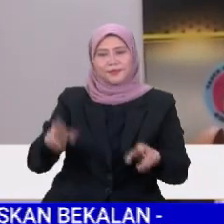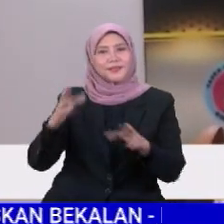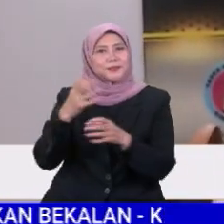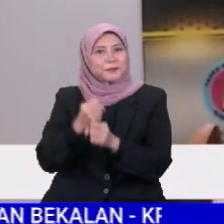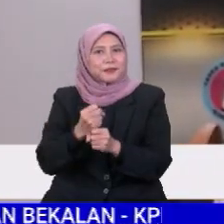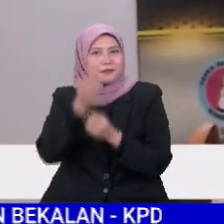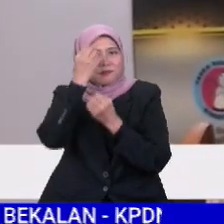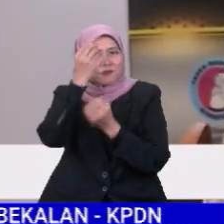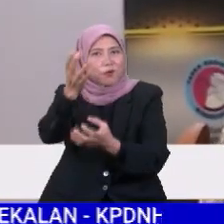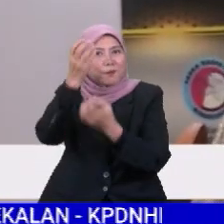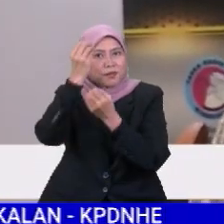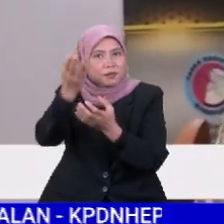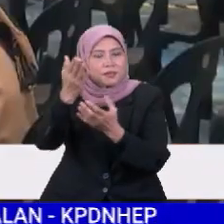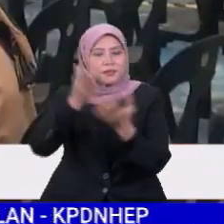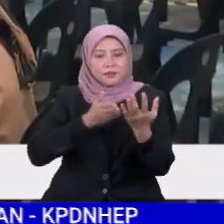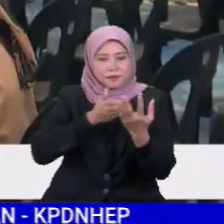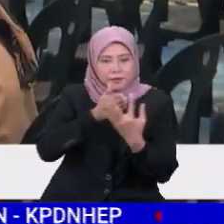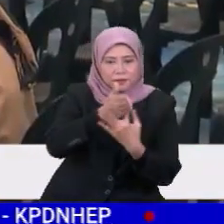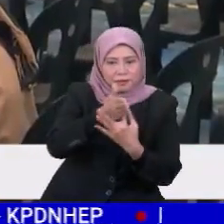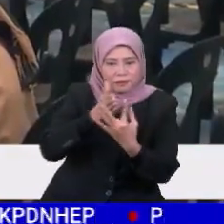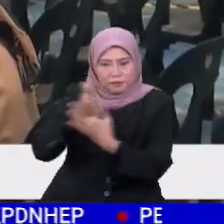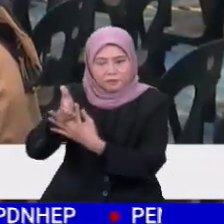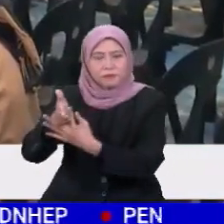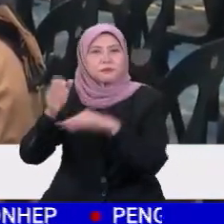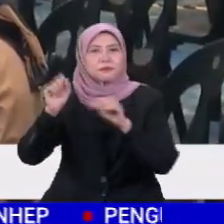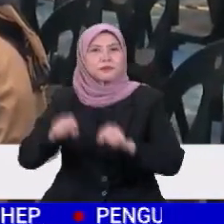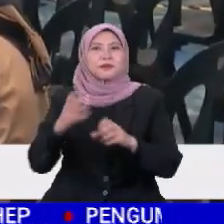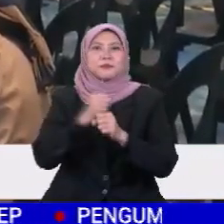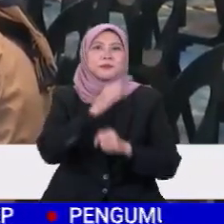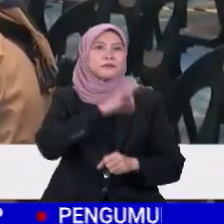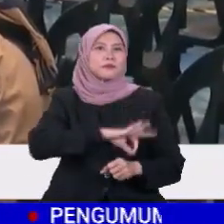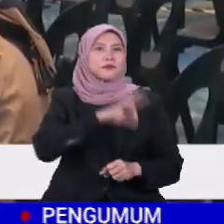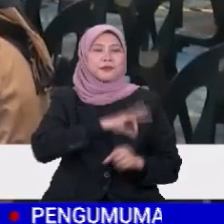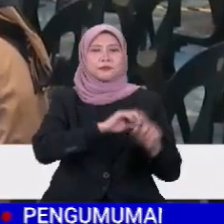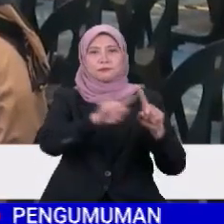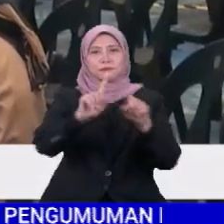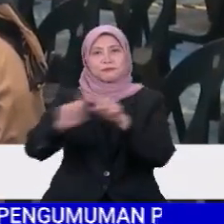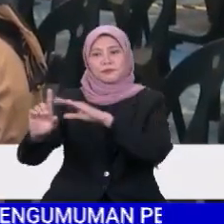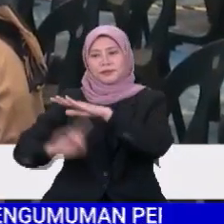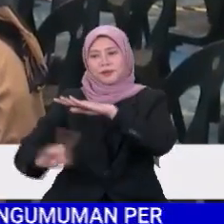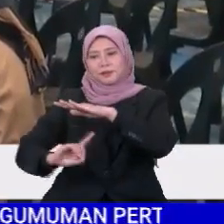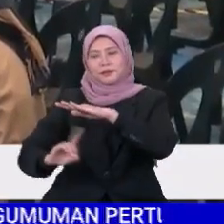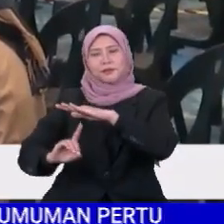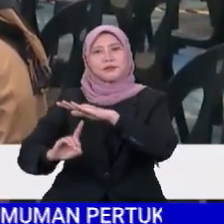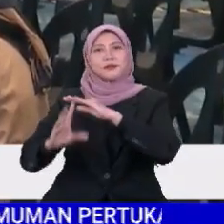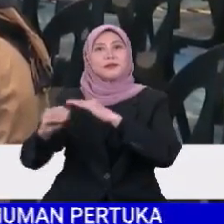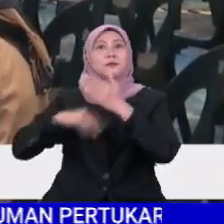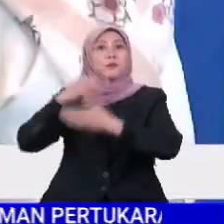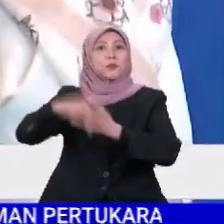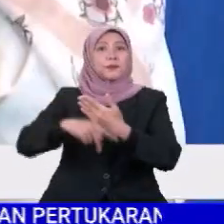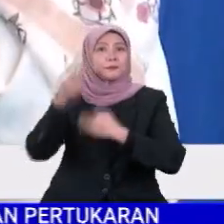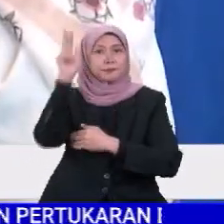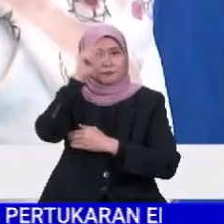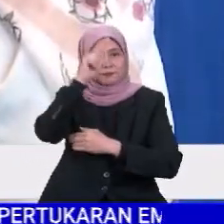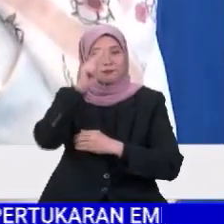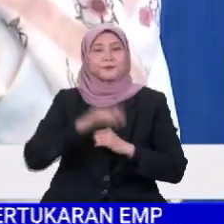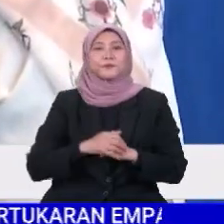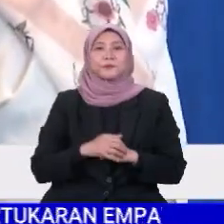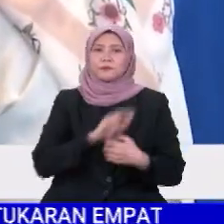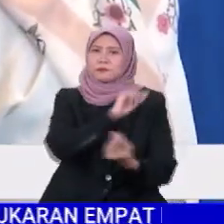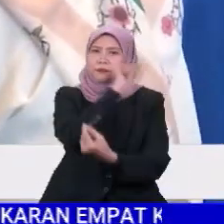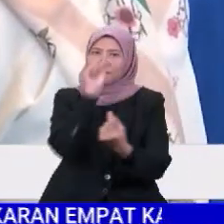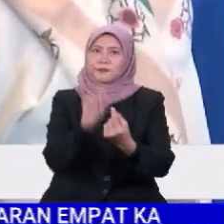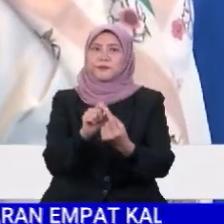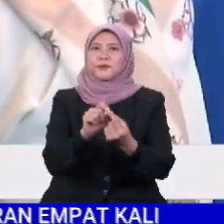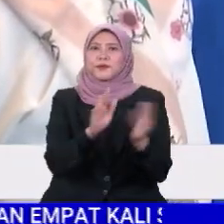memperoleh maklumat, akses dan seterusnya manfaat daripada pelbagai dasar, inisiatif dan program kerajaan. Ini bertepatan